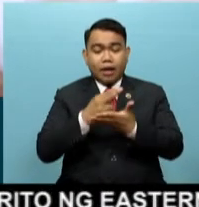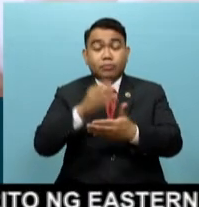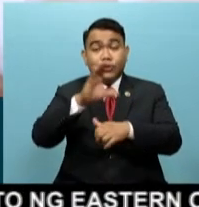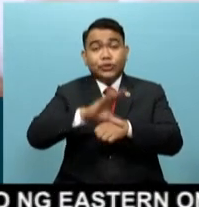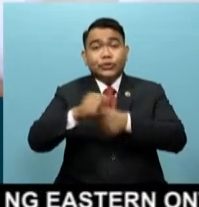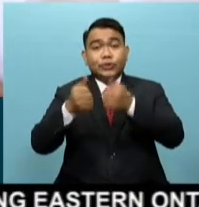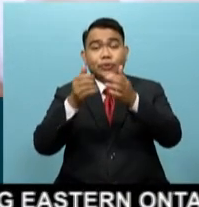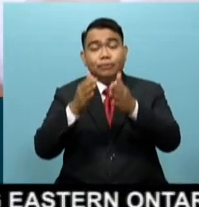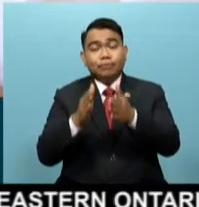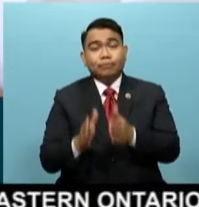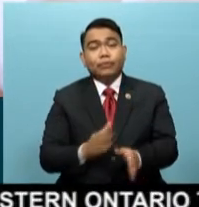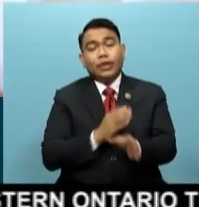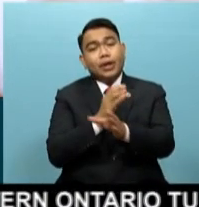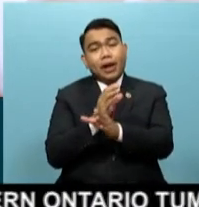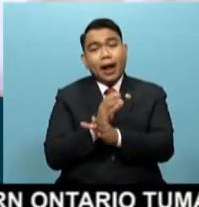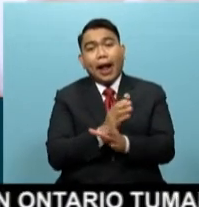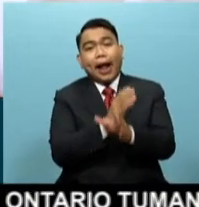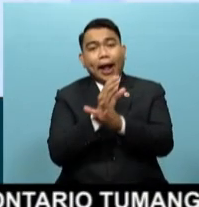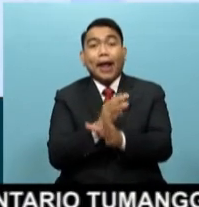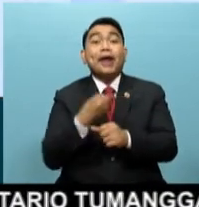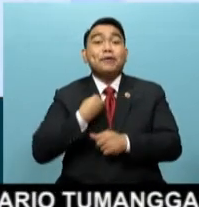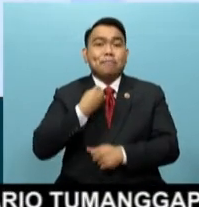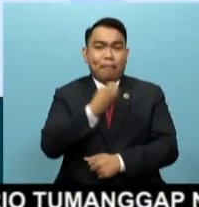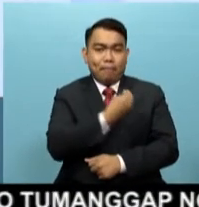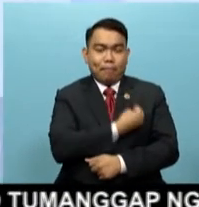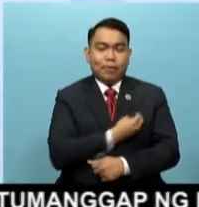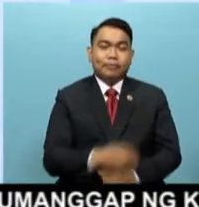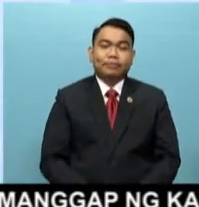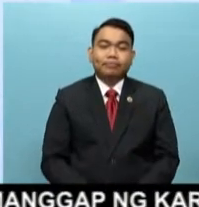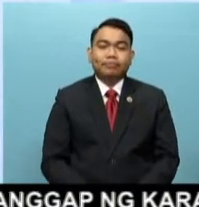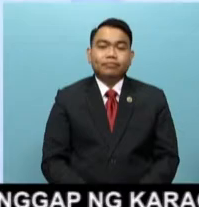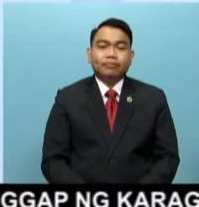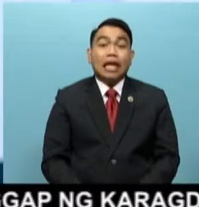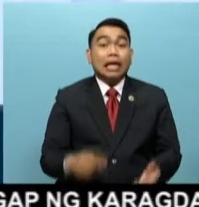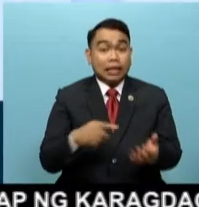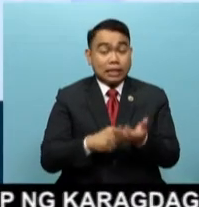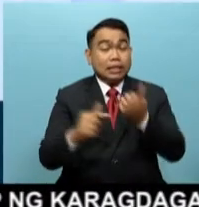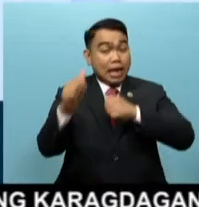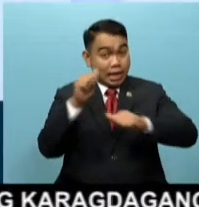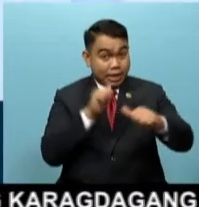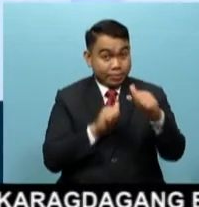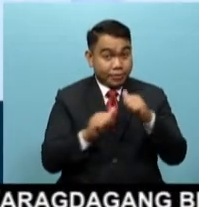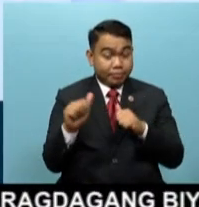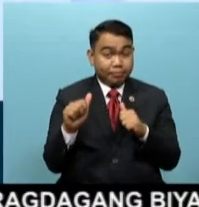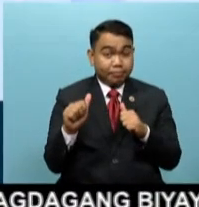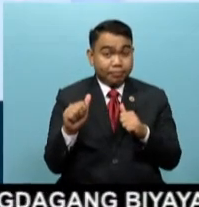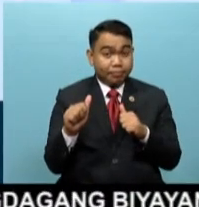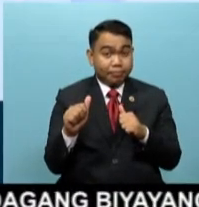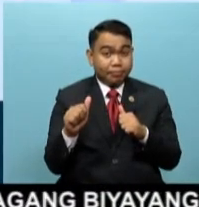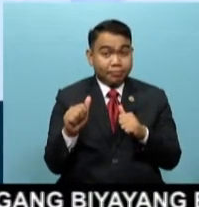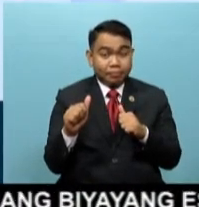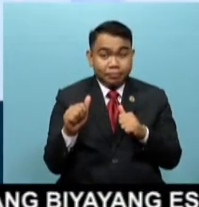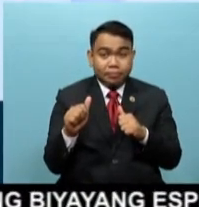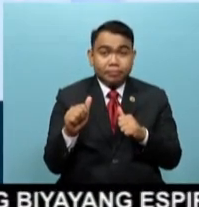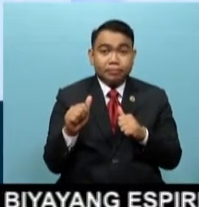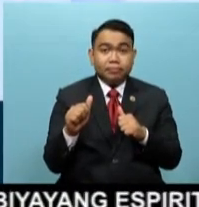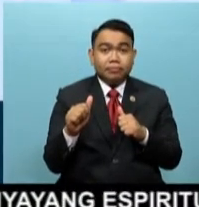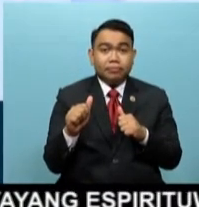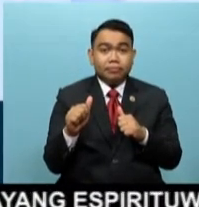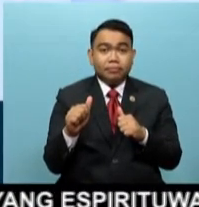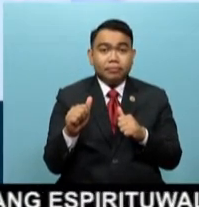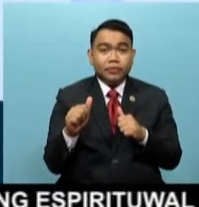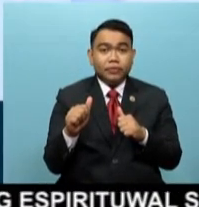sa pagsinop sa mga kapatid. Ito ng ganitong aktibidad ay upang